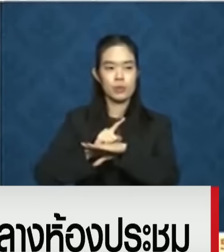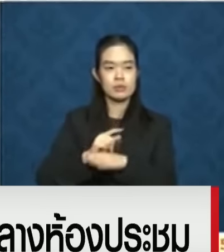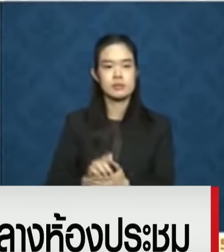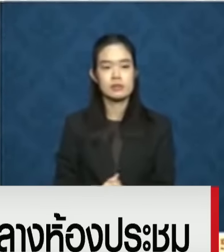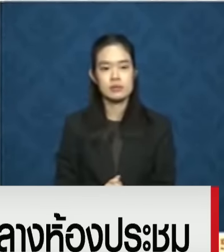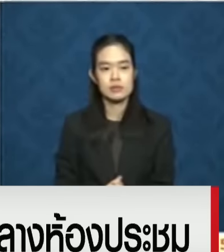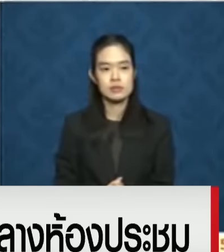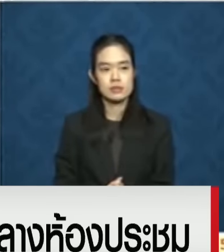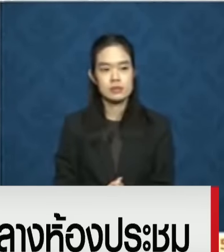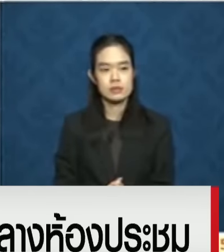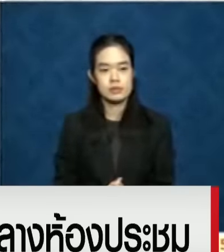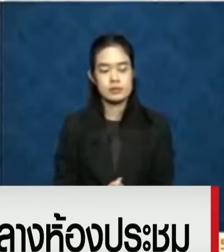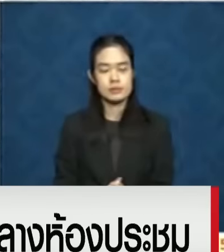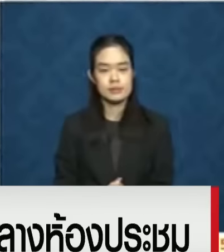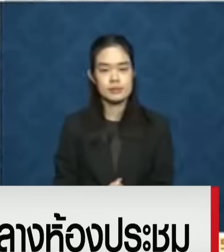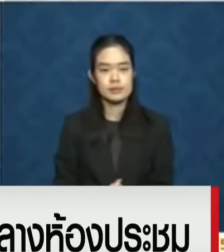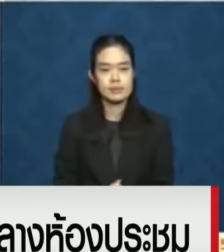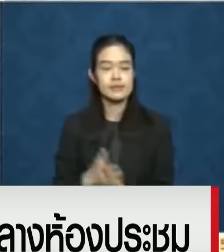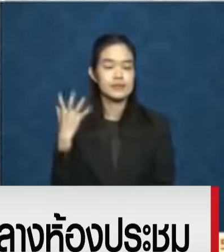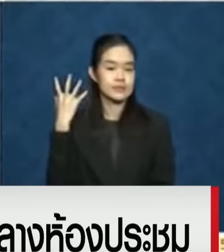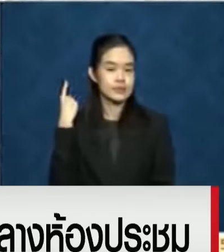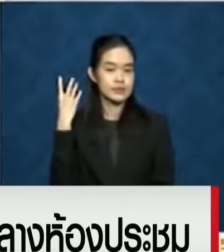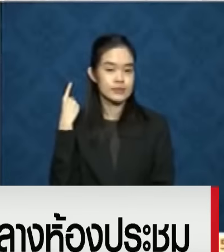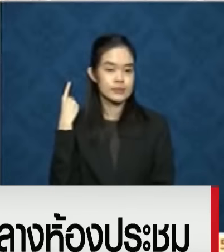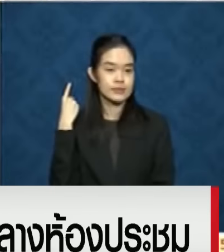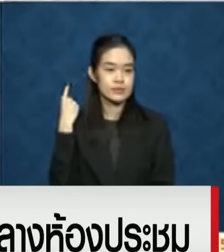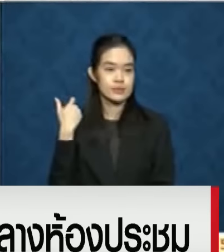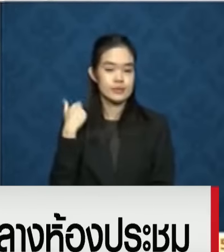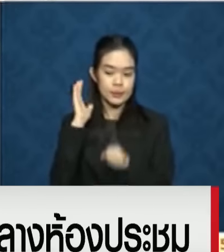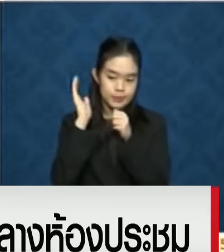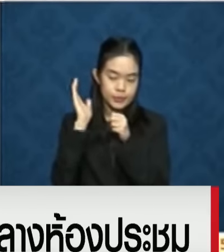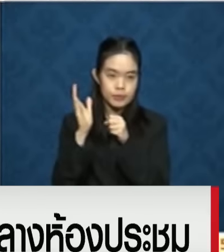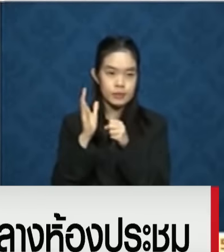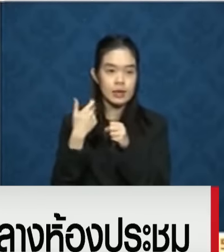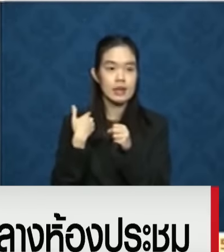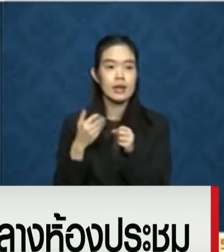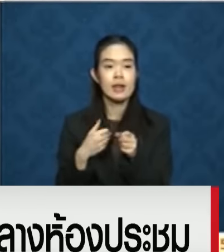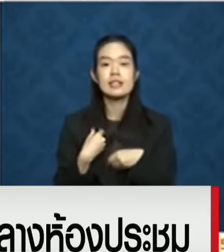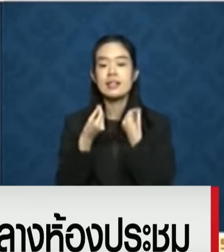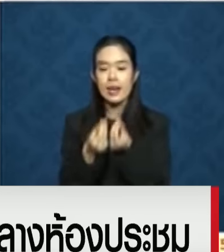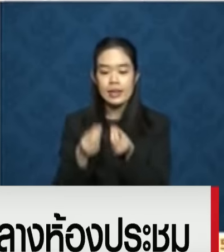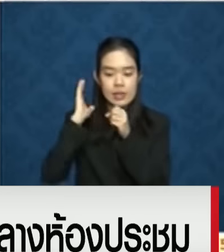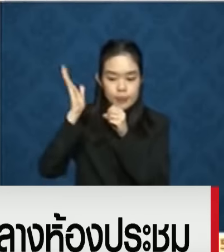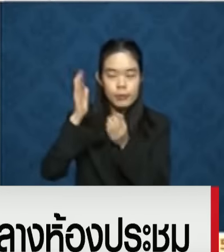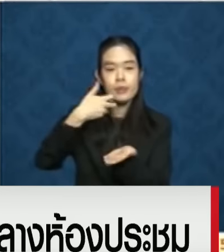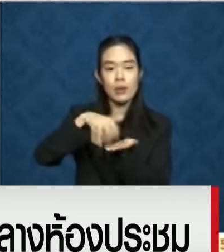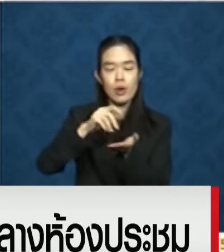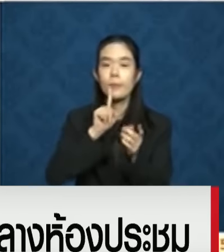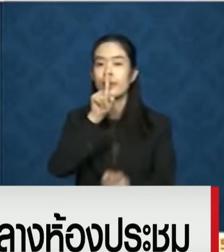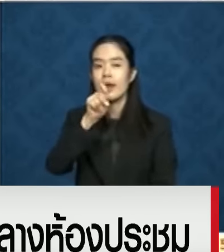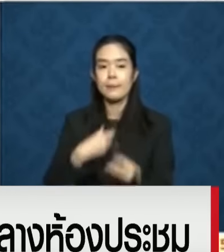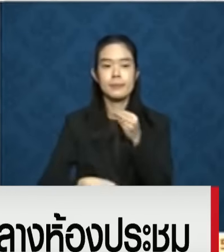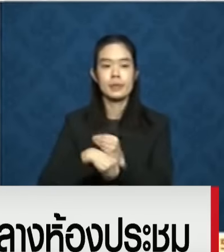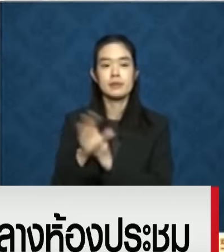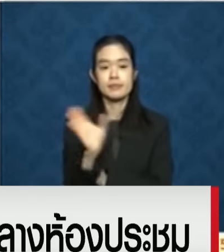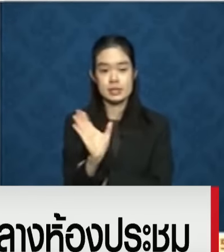ถามแล้วใช้คำนี้ค่ะผมว่าจริงๆแล้วผู้มีประสบการณ์ควรบอกได้ด้วยว่าผิดข้อบังคับข้อไหน